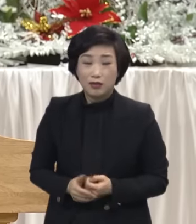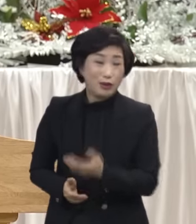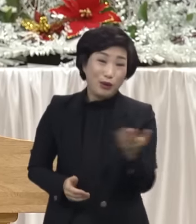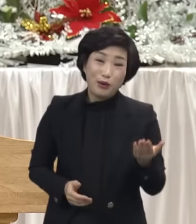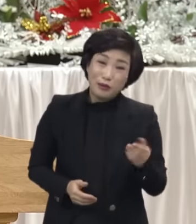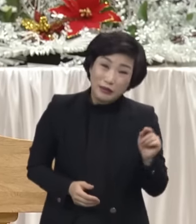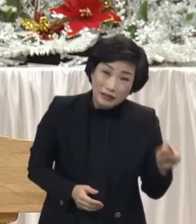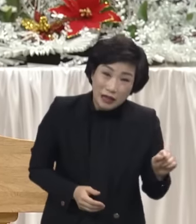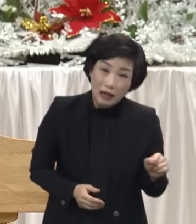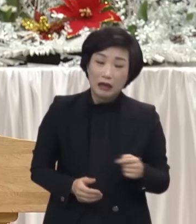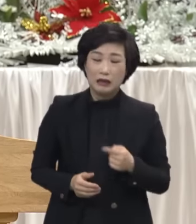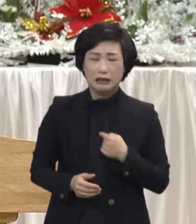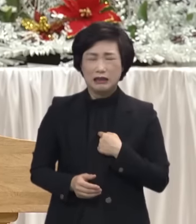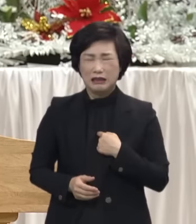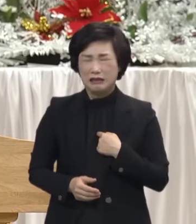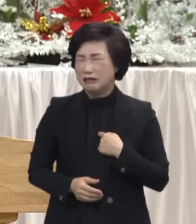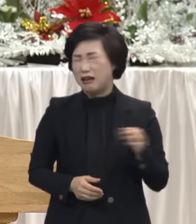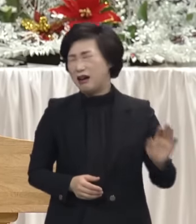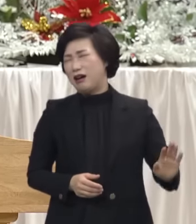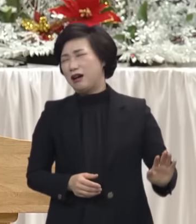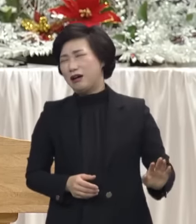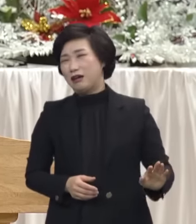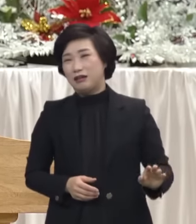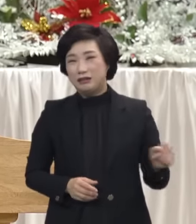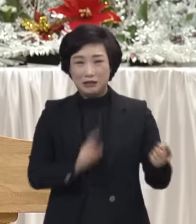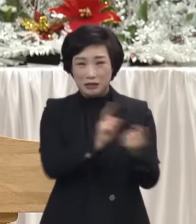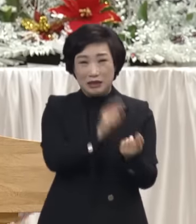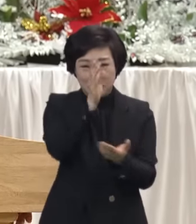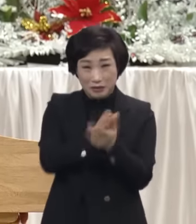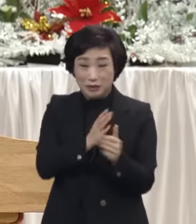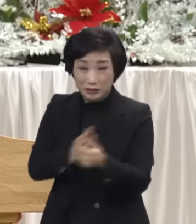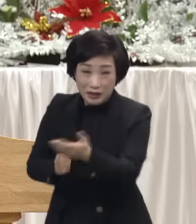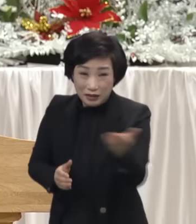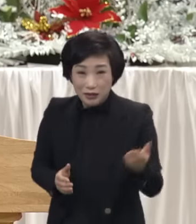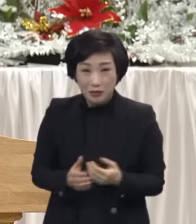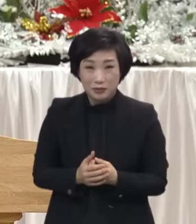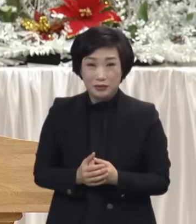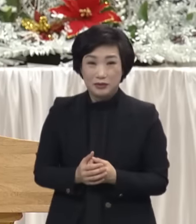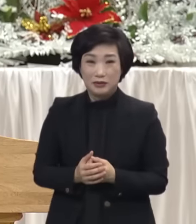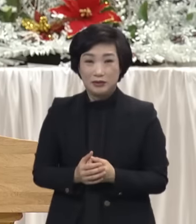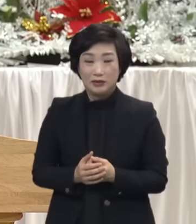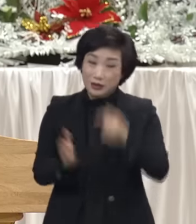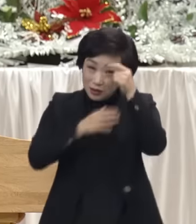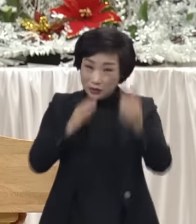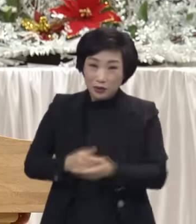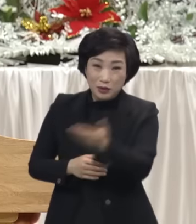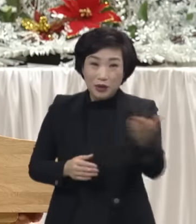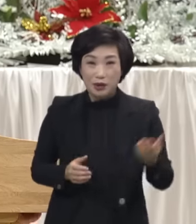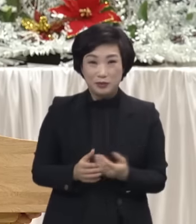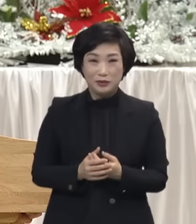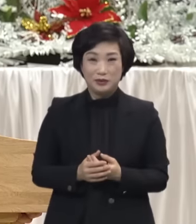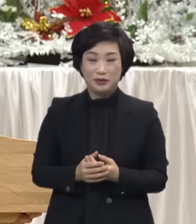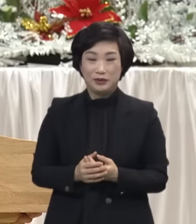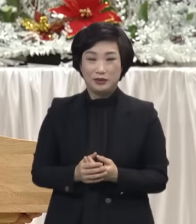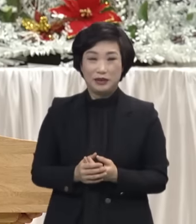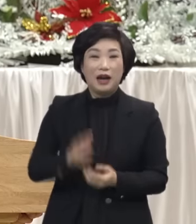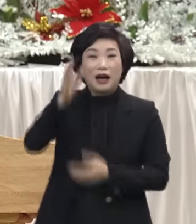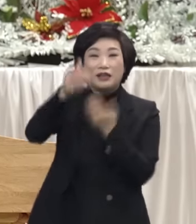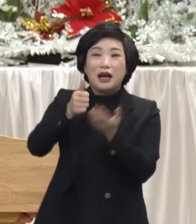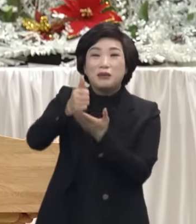절대 비참한 최후는 없어야 합니다. 성도 여러분이요,